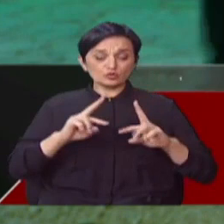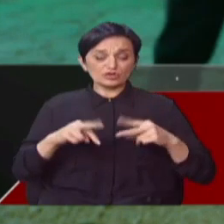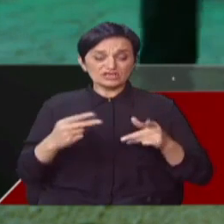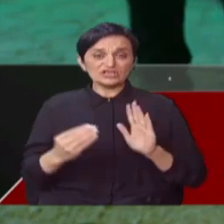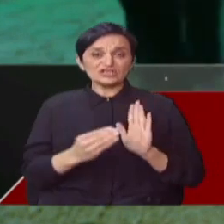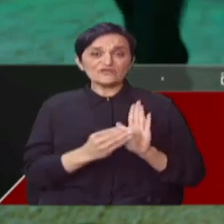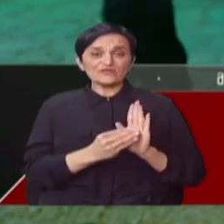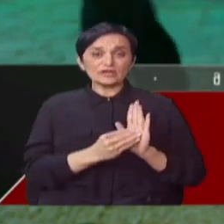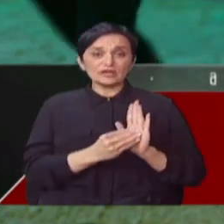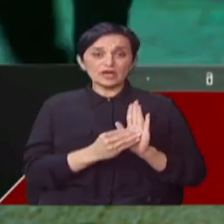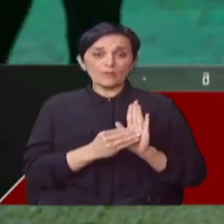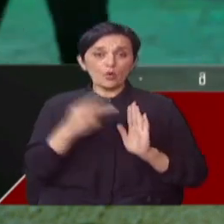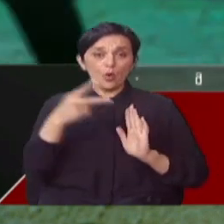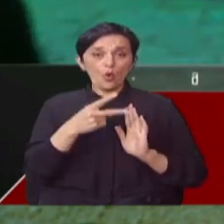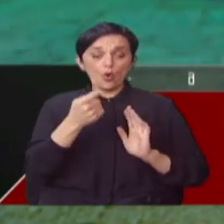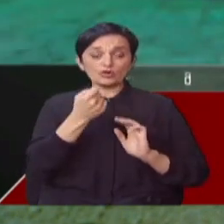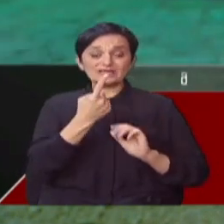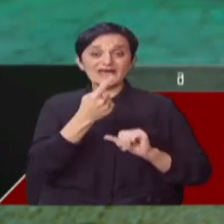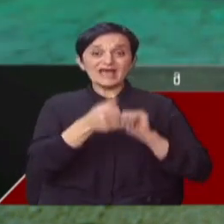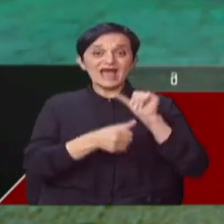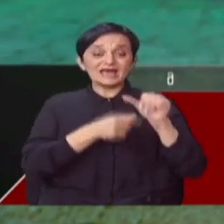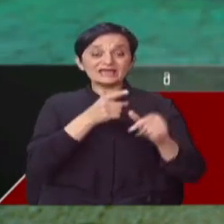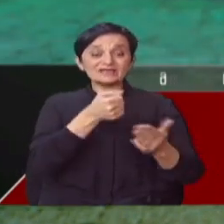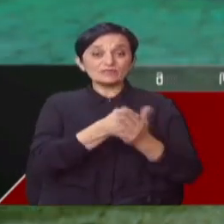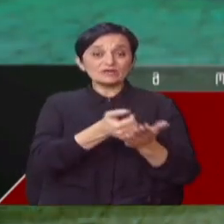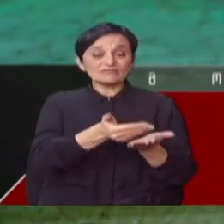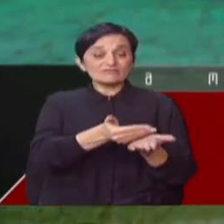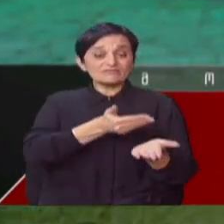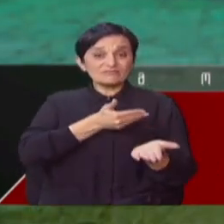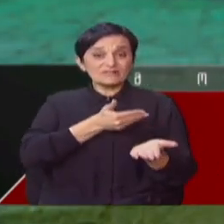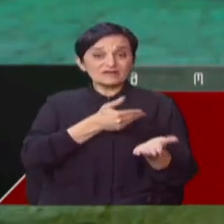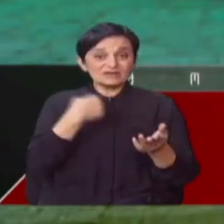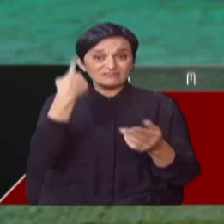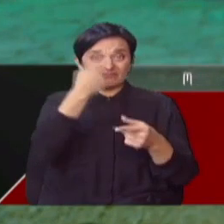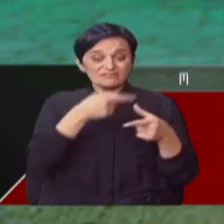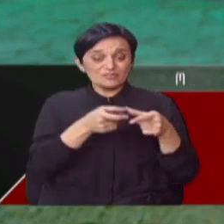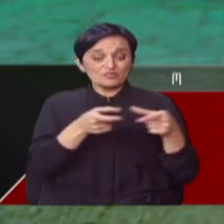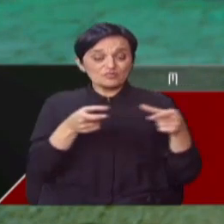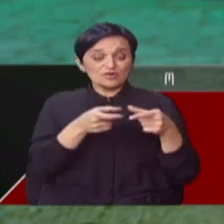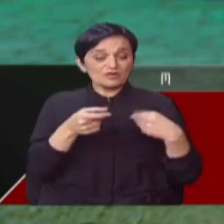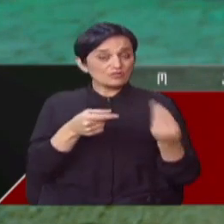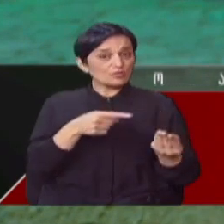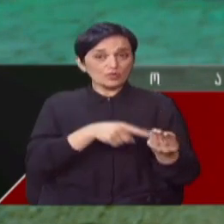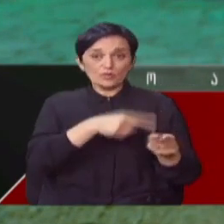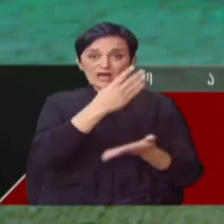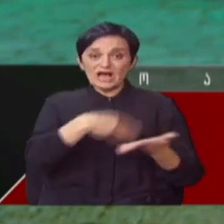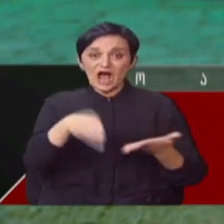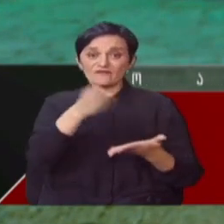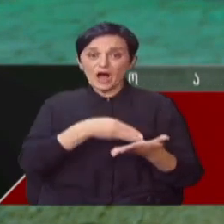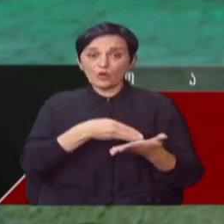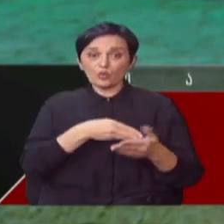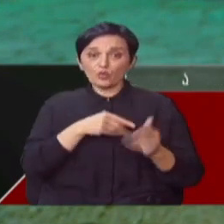ცვლილებები რომლითაც 2011 წლამდე გაცემული ლამინირებული მოწმობები საერთოდ გავაუქმეთ